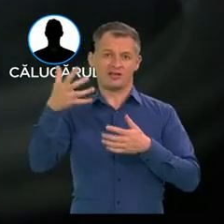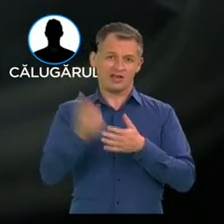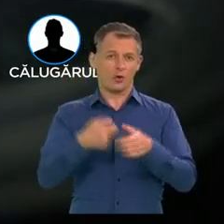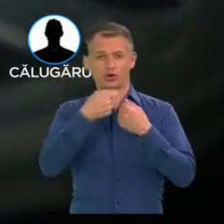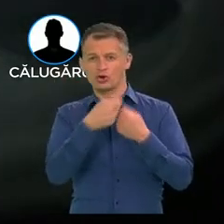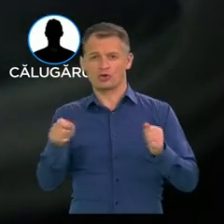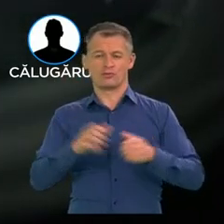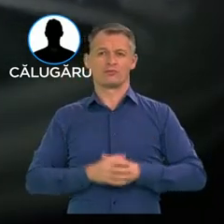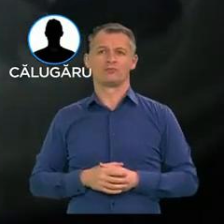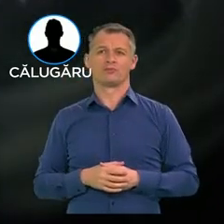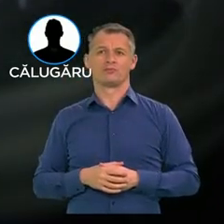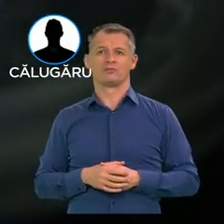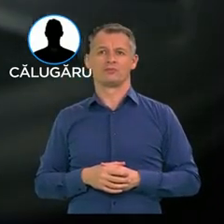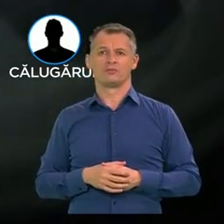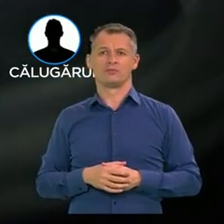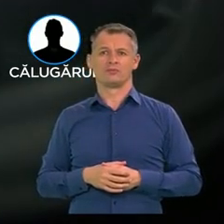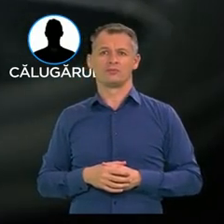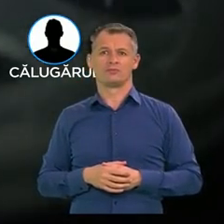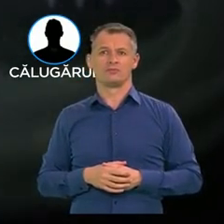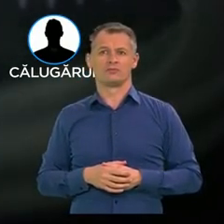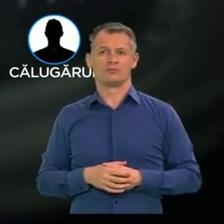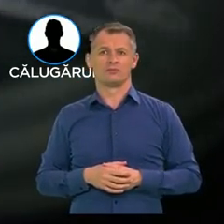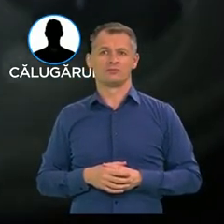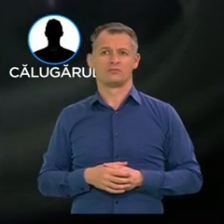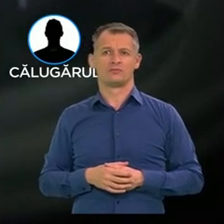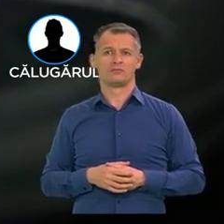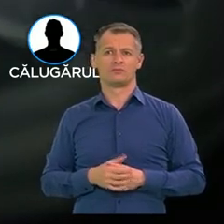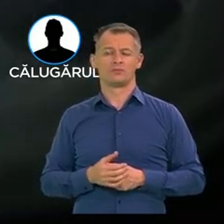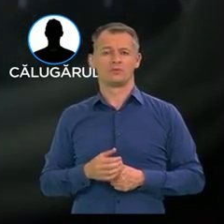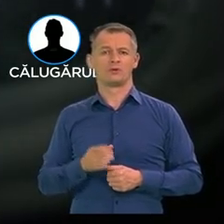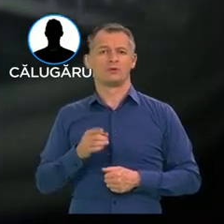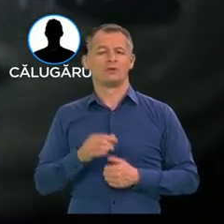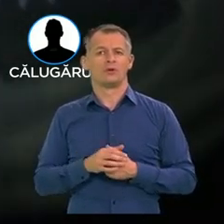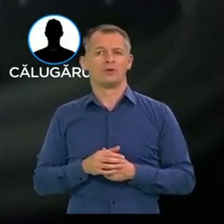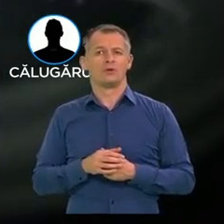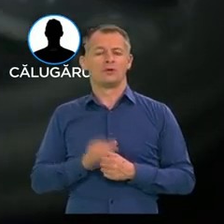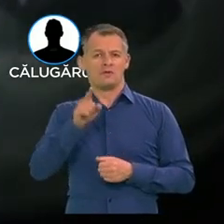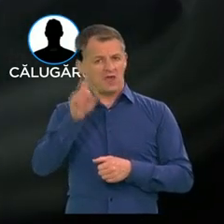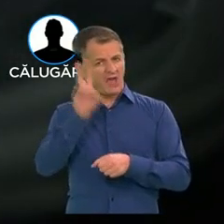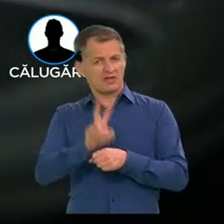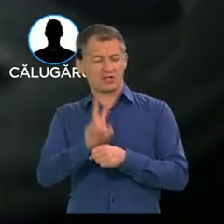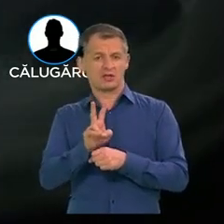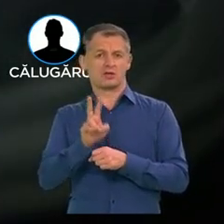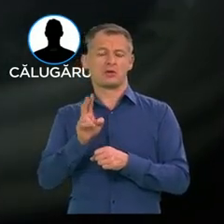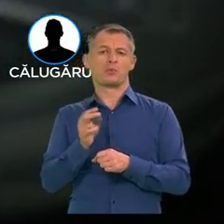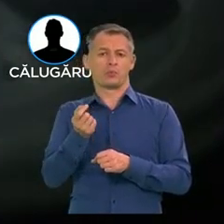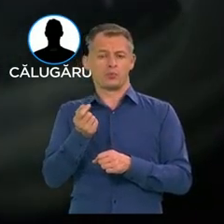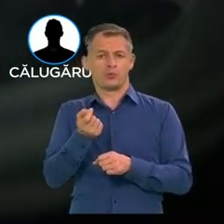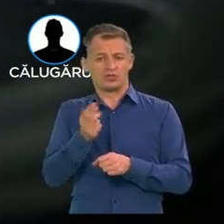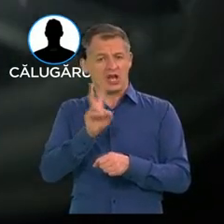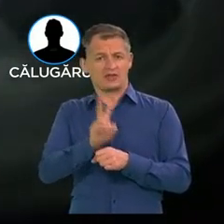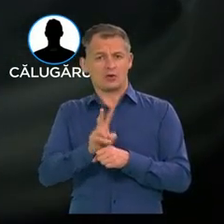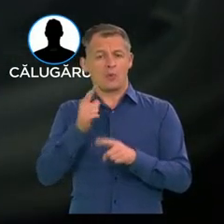din pozițională. Un telefon din orice, dar nu altă. N-ai trimis poza. Băi, fii o leacă atent cu pozele alea. Băi, fii o leacă